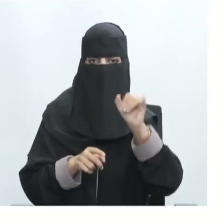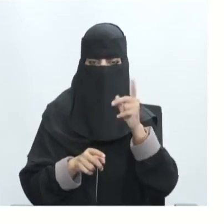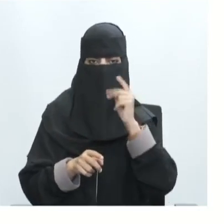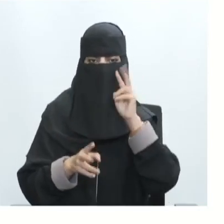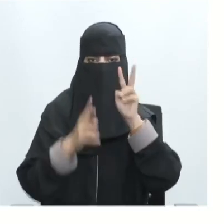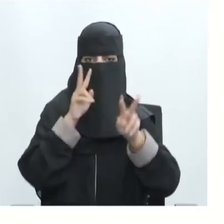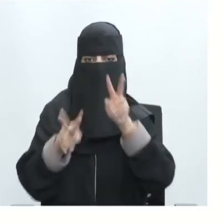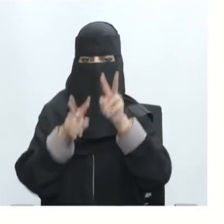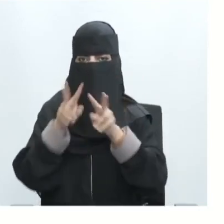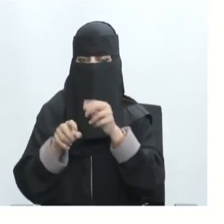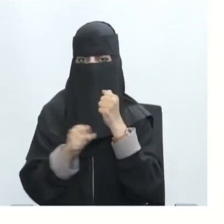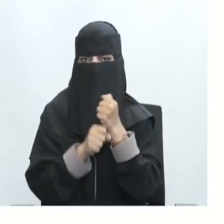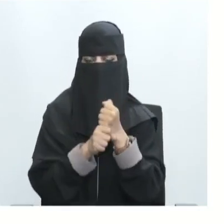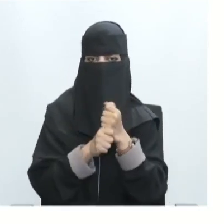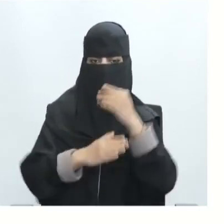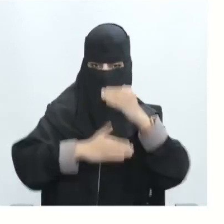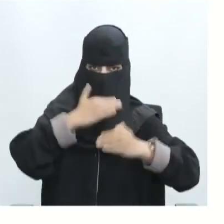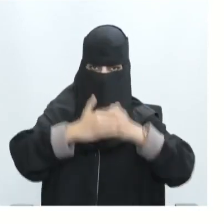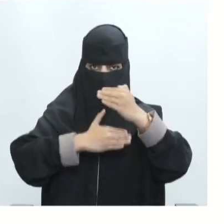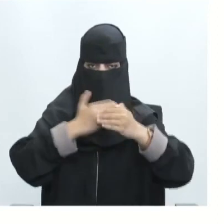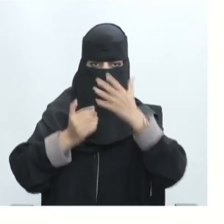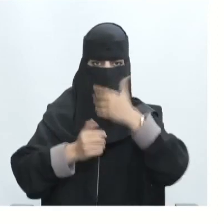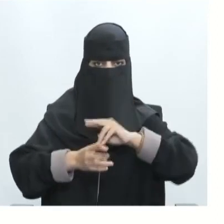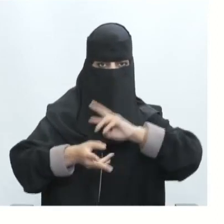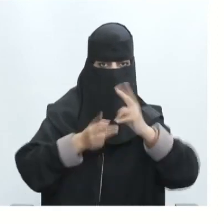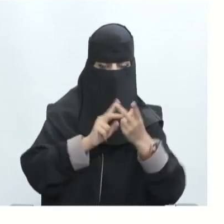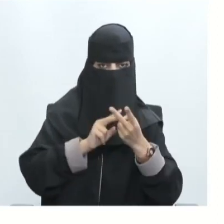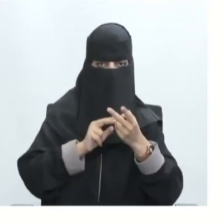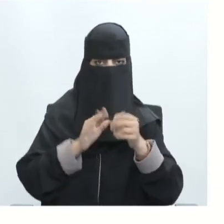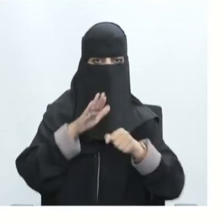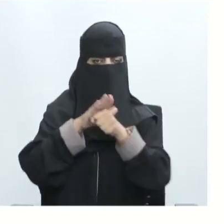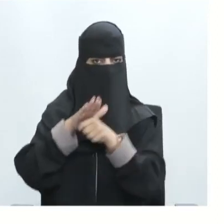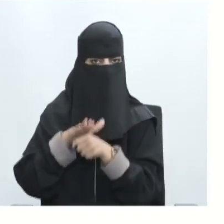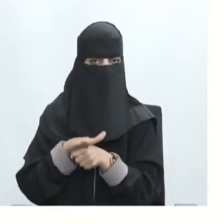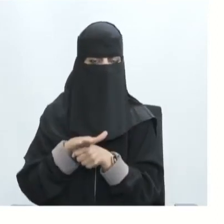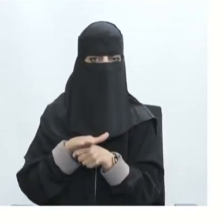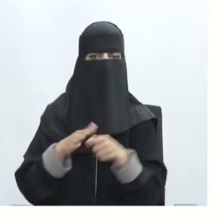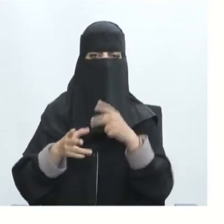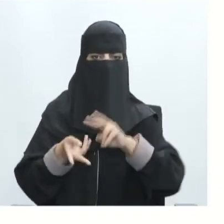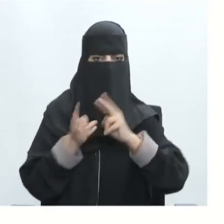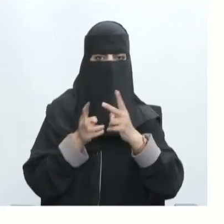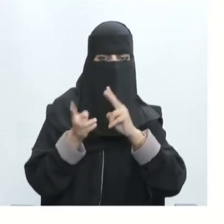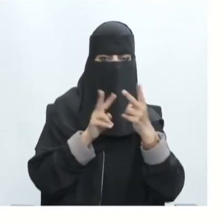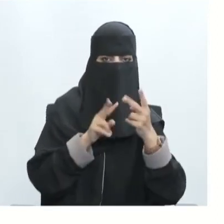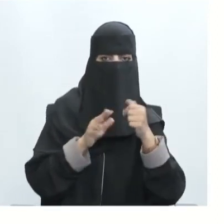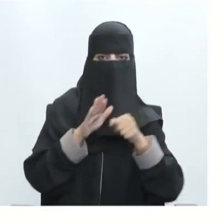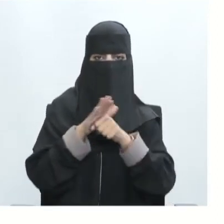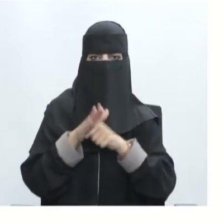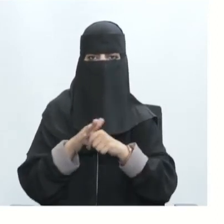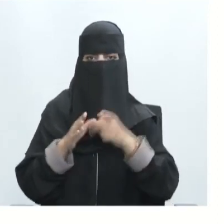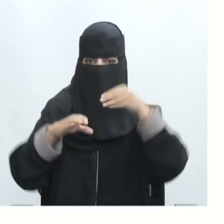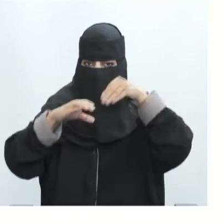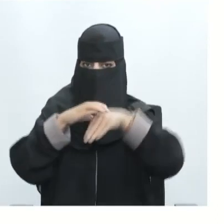شهدت الاداه تطورا في شكلها واسسها وتغيرت تغيرا